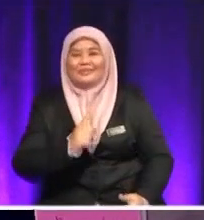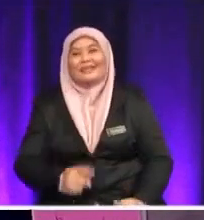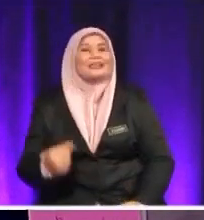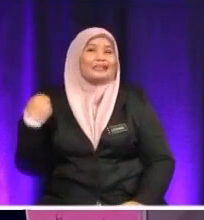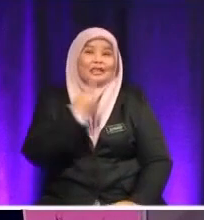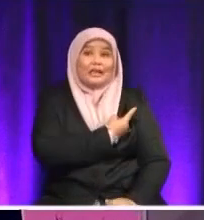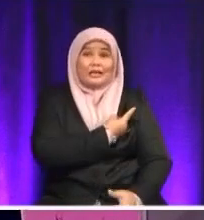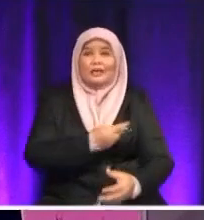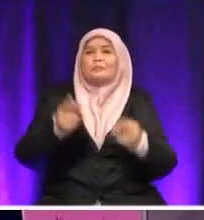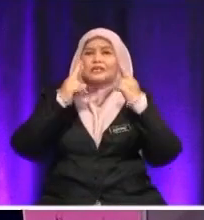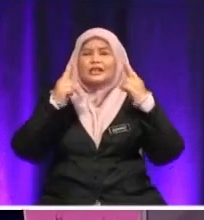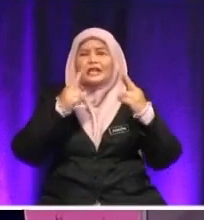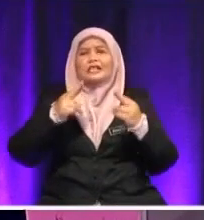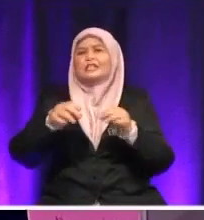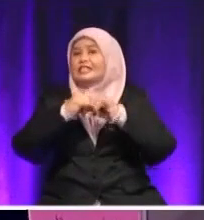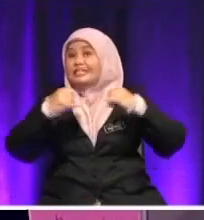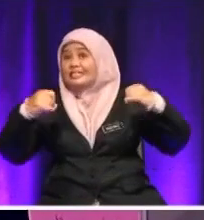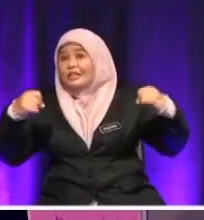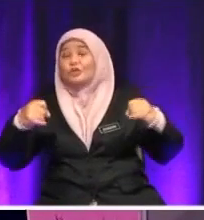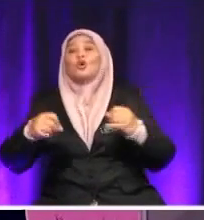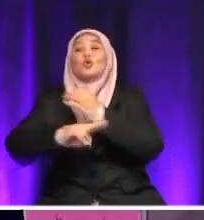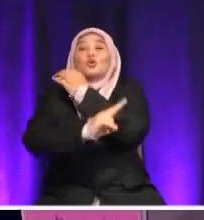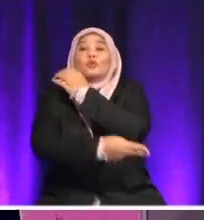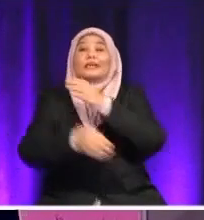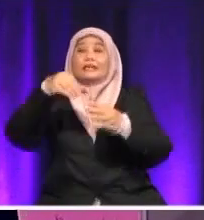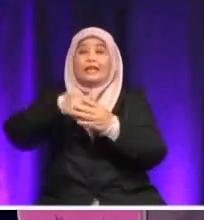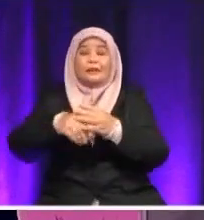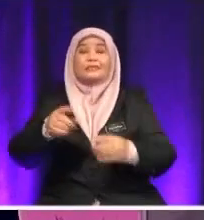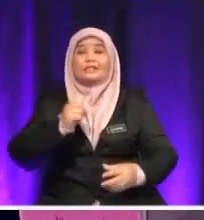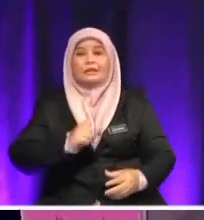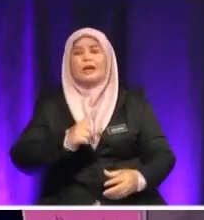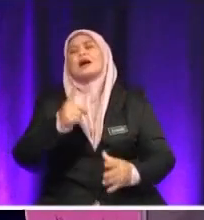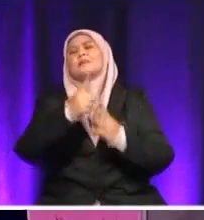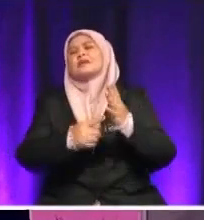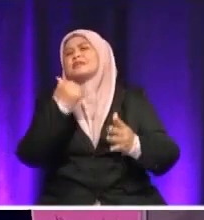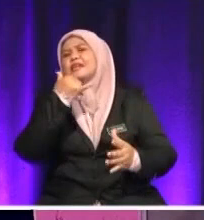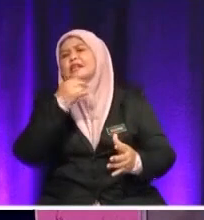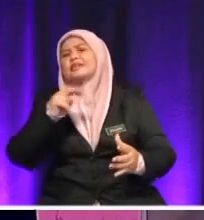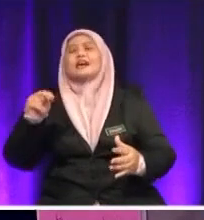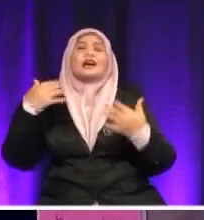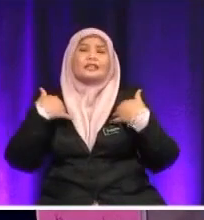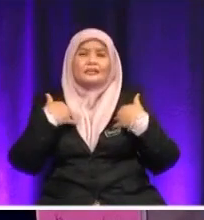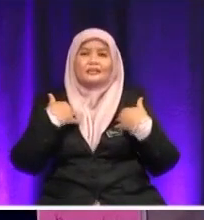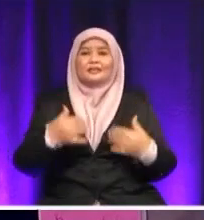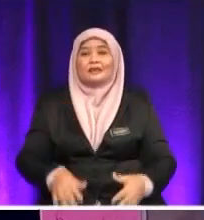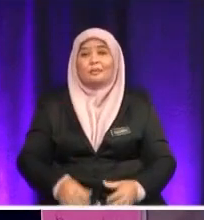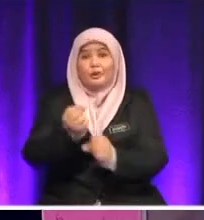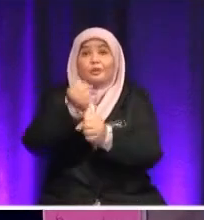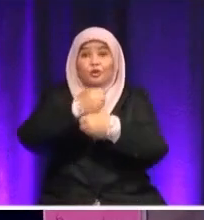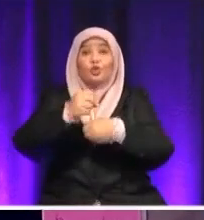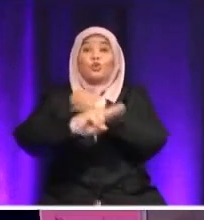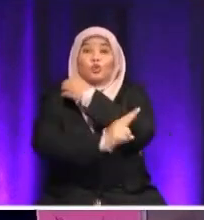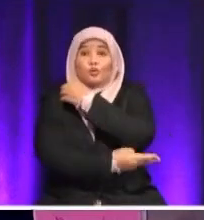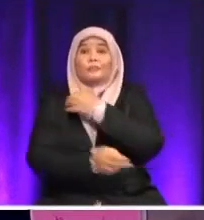akan bicarakan apa dia jenis-jenis hukuman dalam Islam, apa dia kesalahan-kesalahan yang ada dan apa dia bentuk